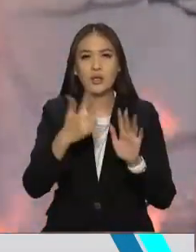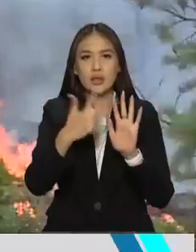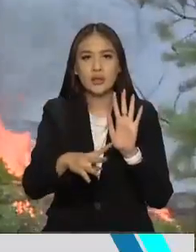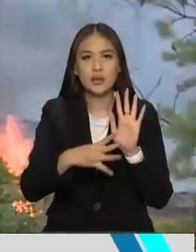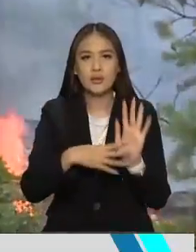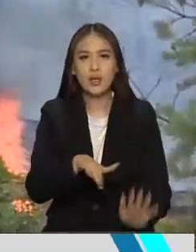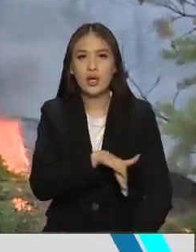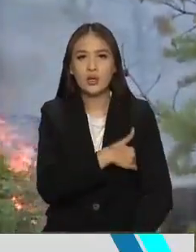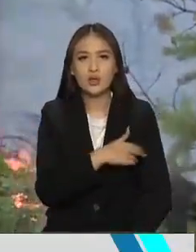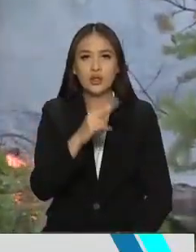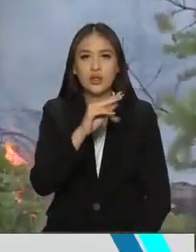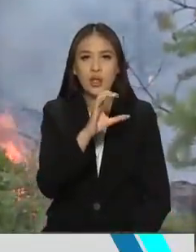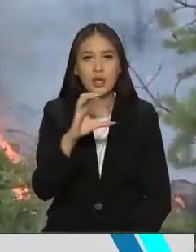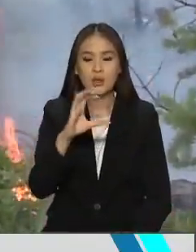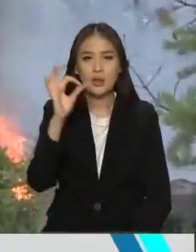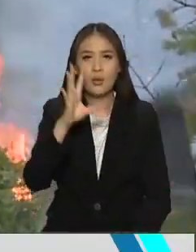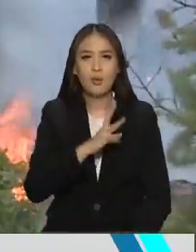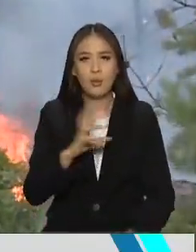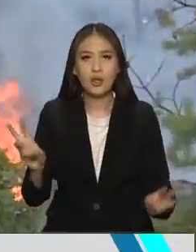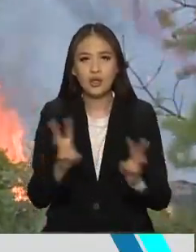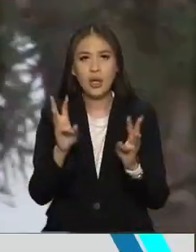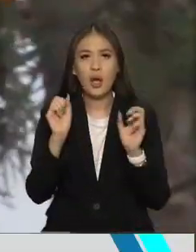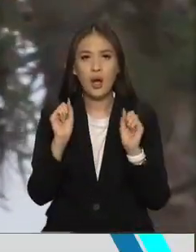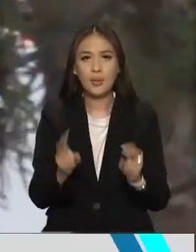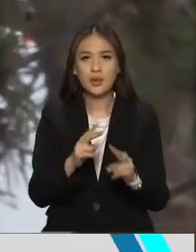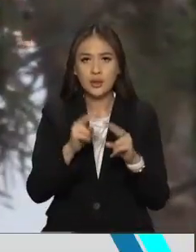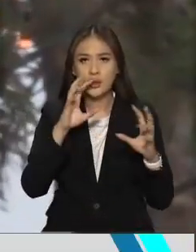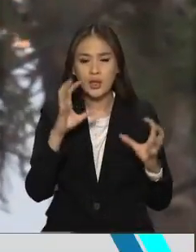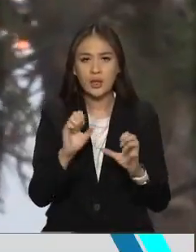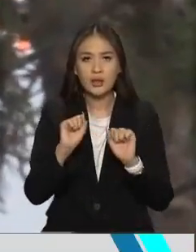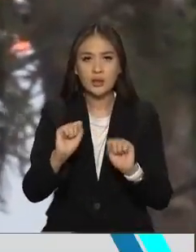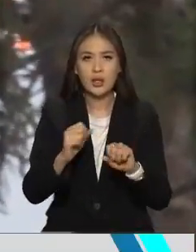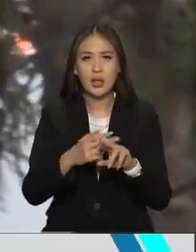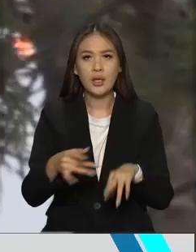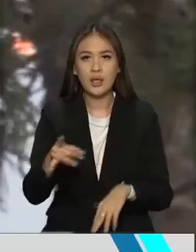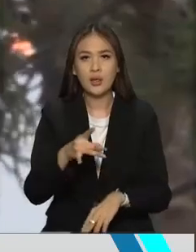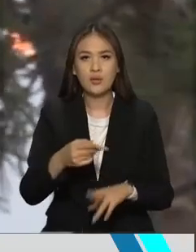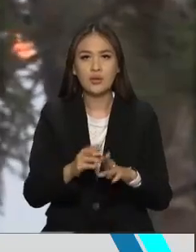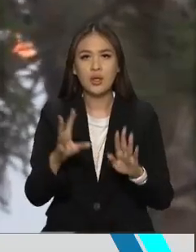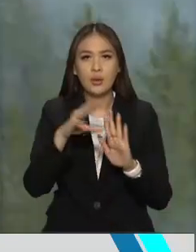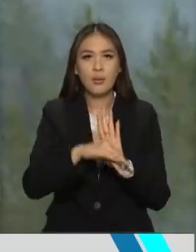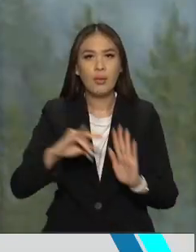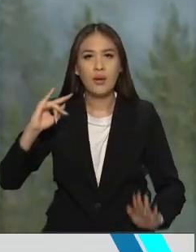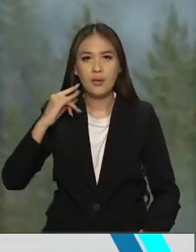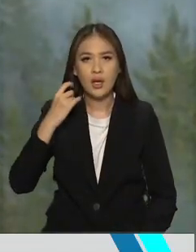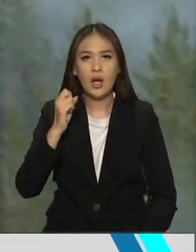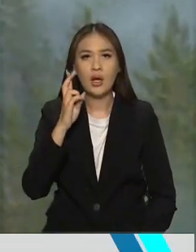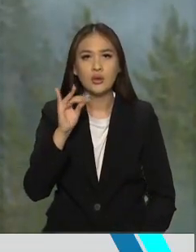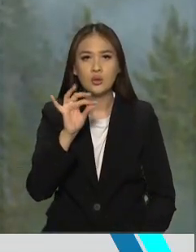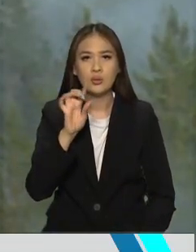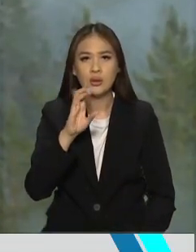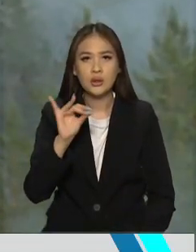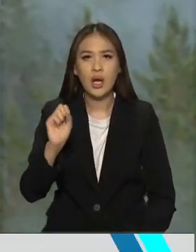градусов чрезвычайная пожарная опасность сохраняется в ряде регионов в том числе в Павлодарская